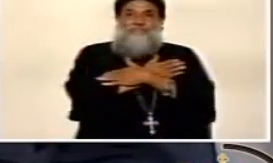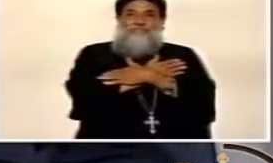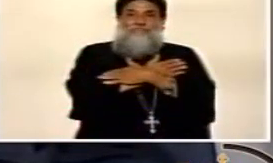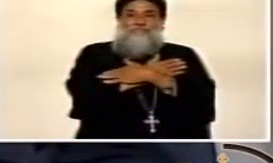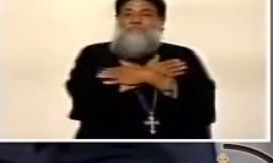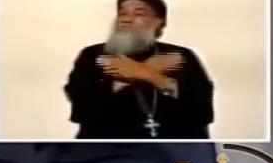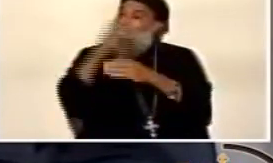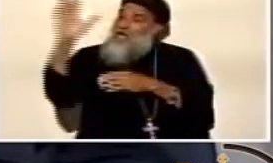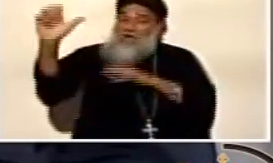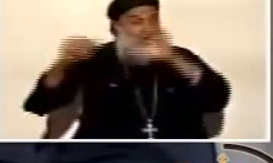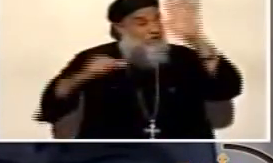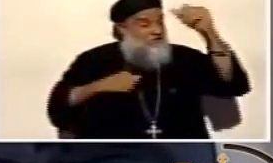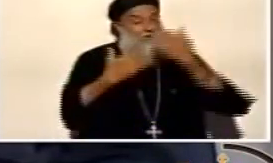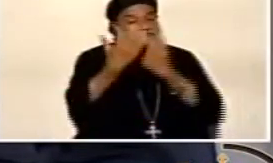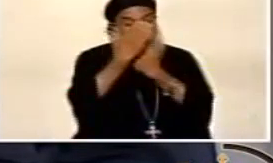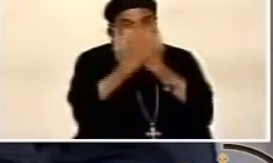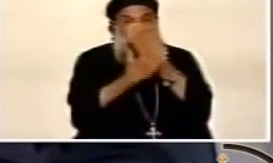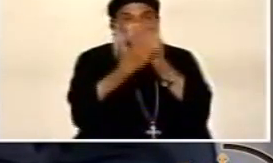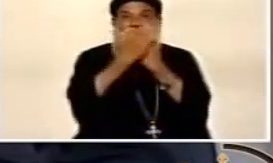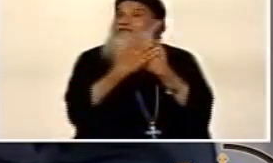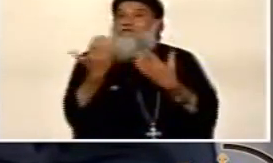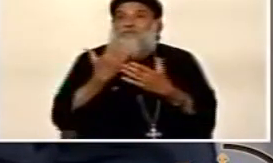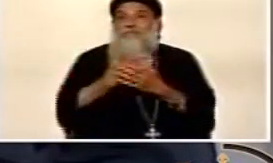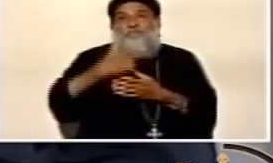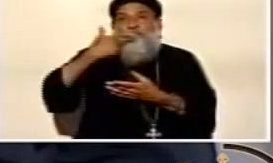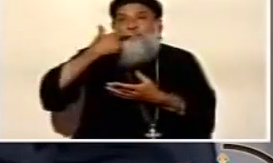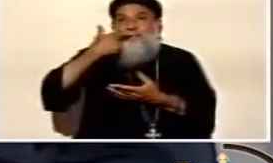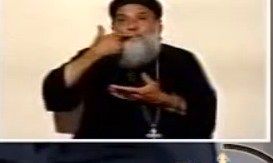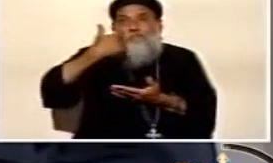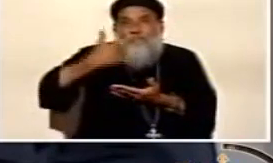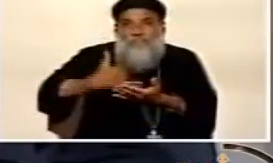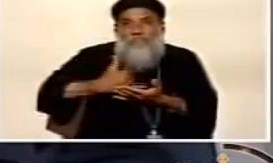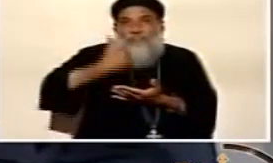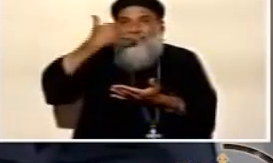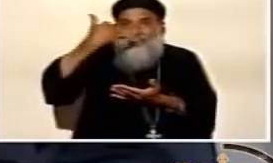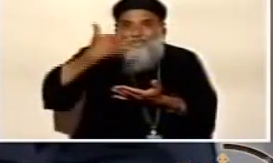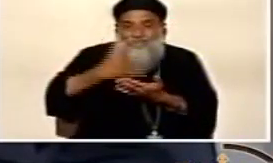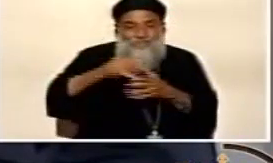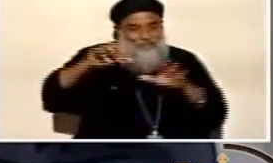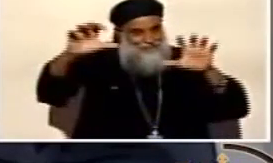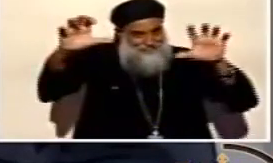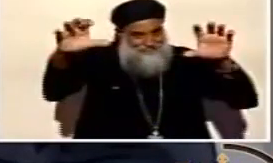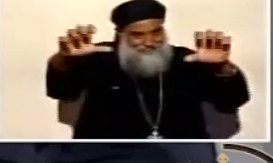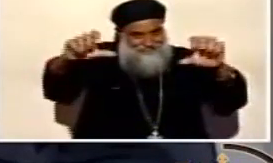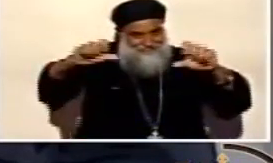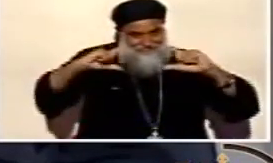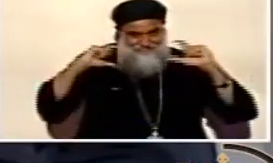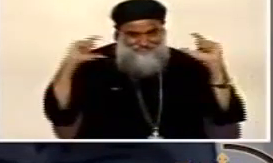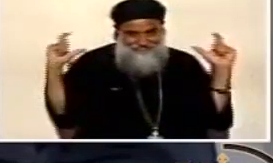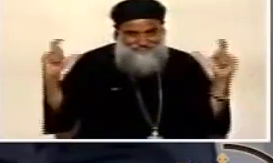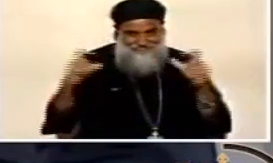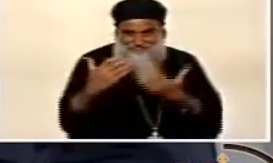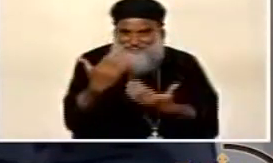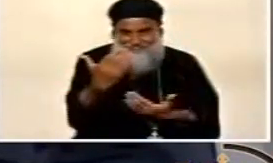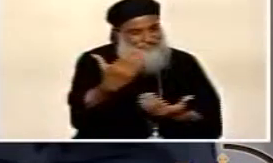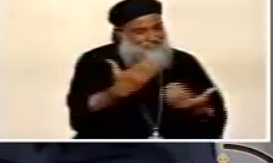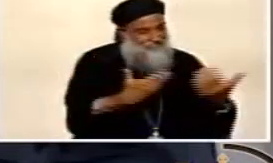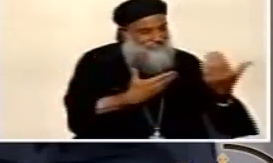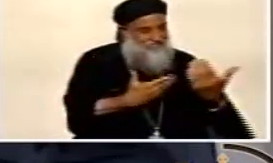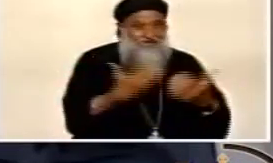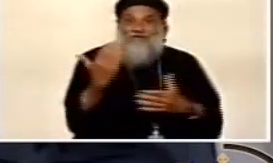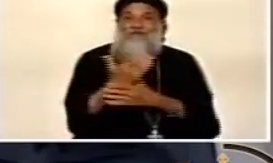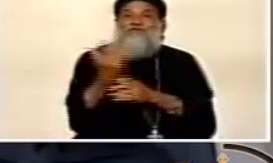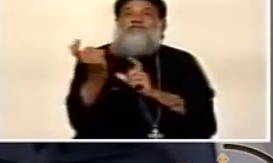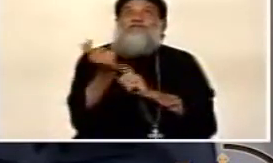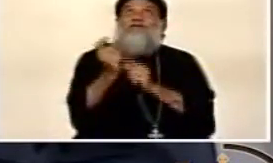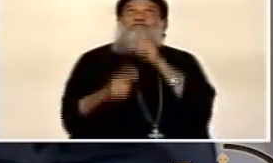ناموس كأني بلا ناموس، مع إني لست بلا ناموس لله بل تحت ناموس للمسيح لأربح الذين